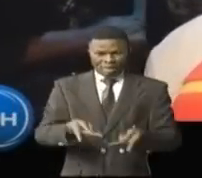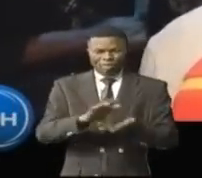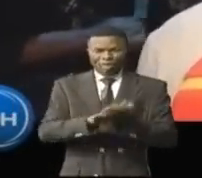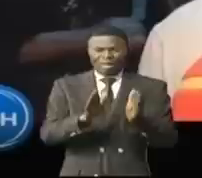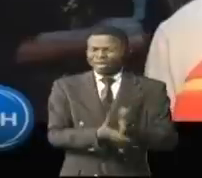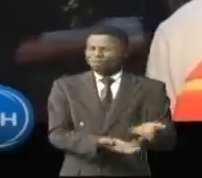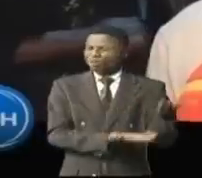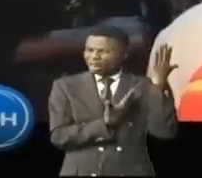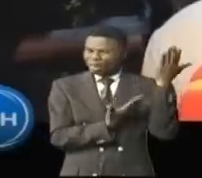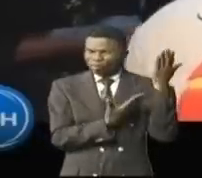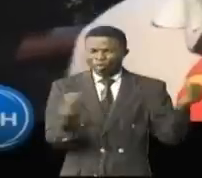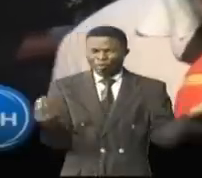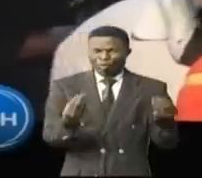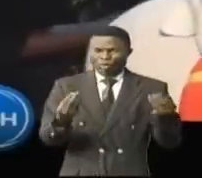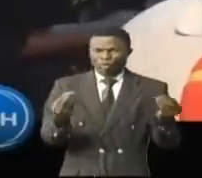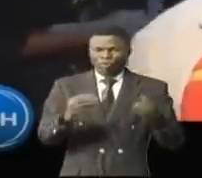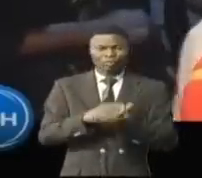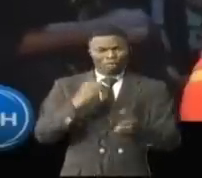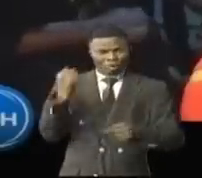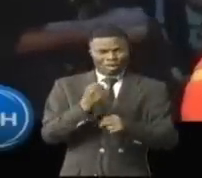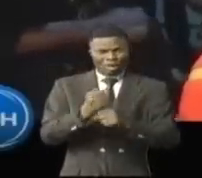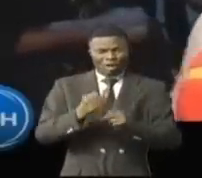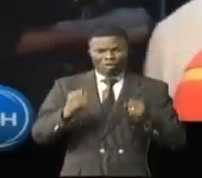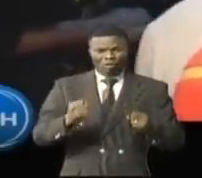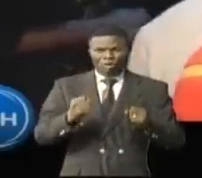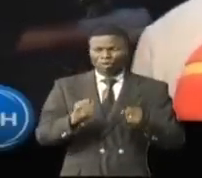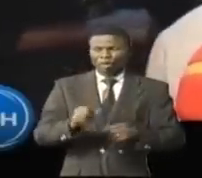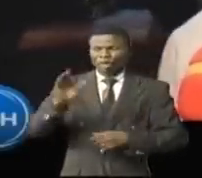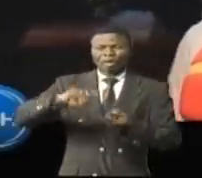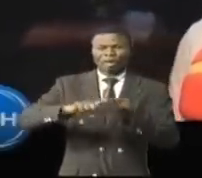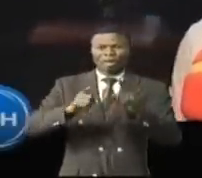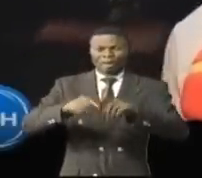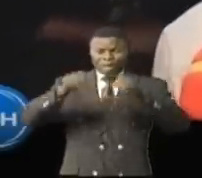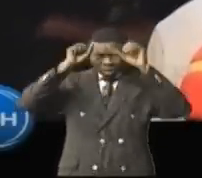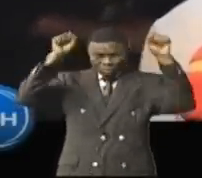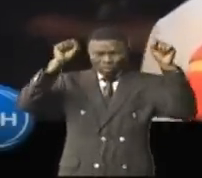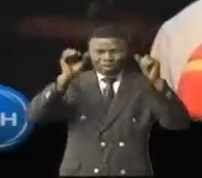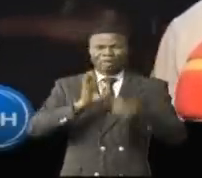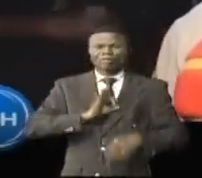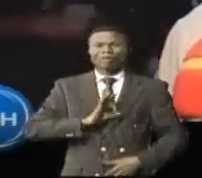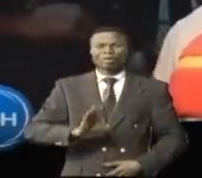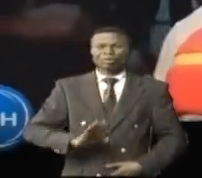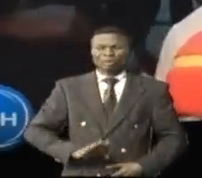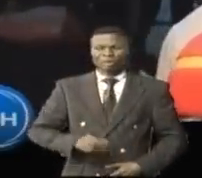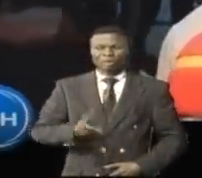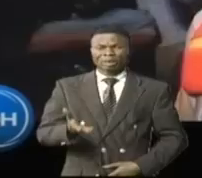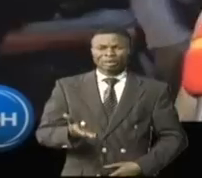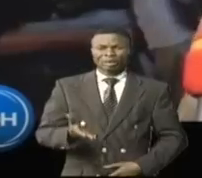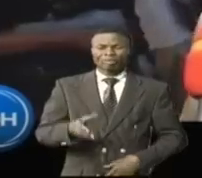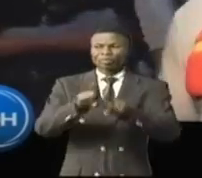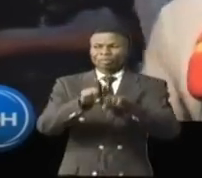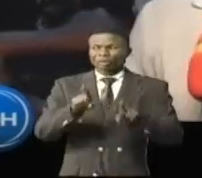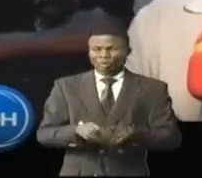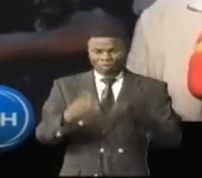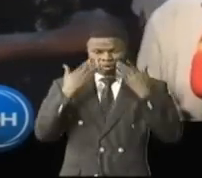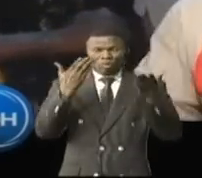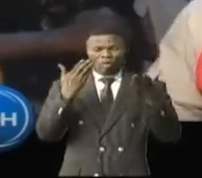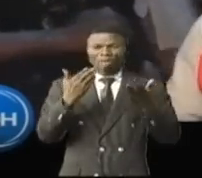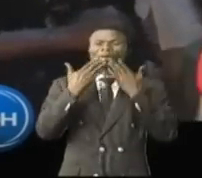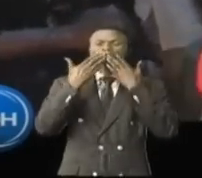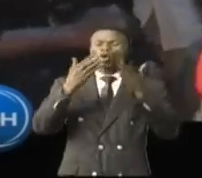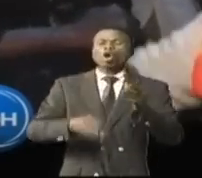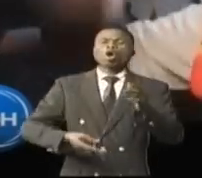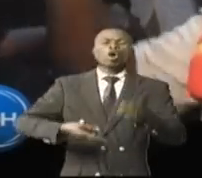revalorisé grâce aux efforts de son Excellence le Président de la République, Félix Antoine Tshisekedi. Et voilà pourquoi je dis tout